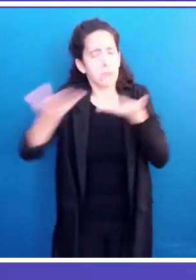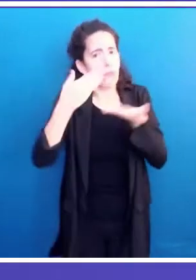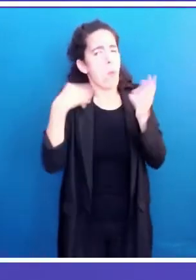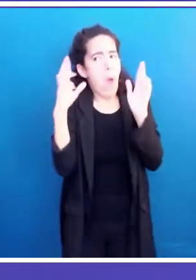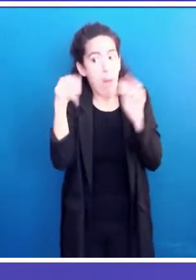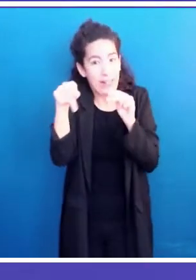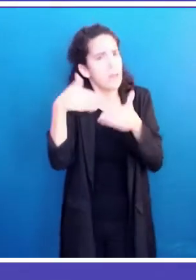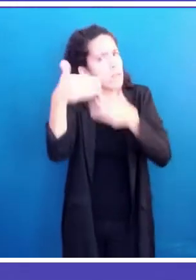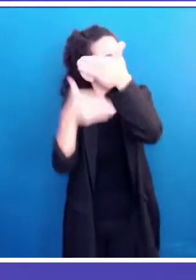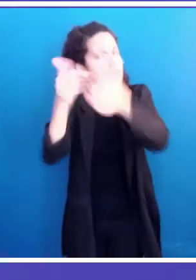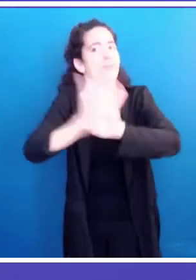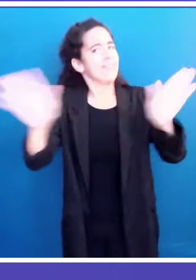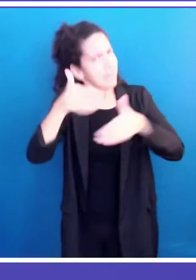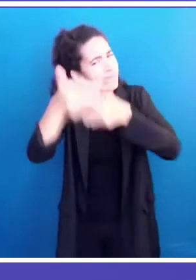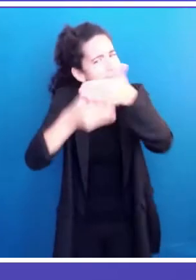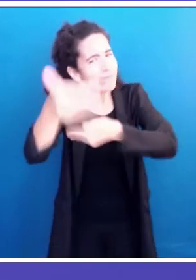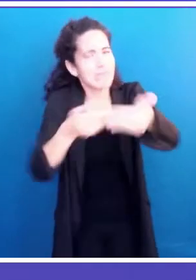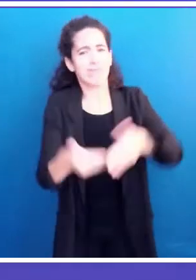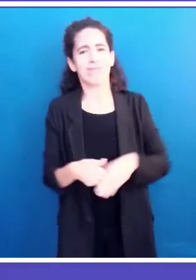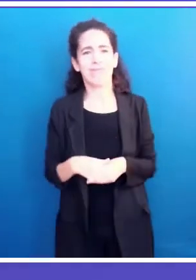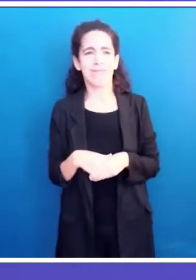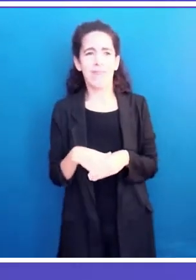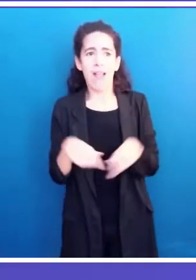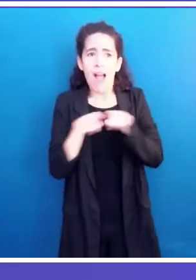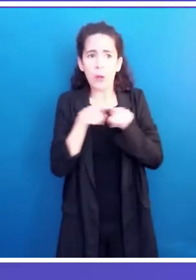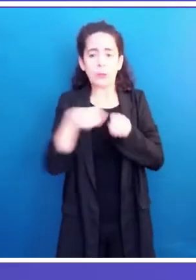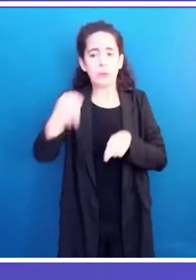على مستوى المعهد أيضا نشارك في مجموعة عمل